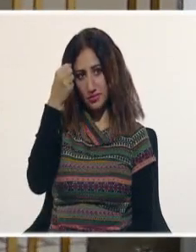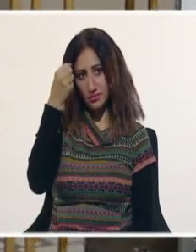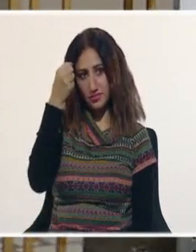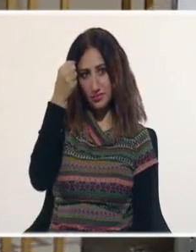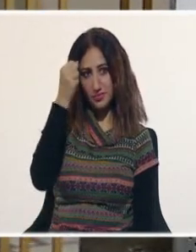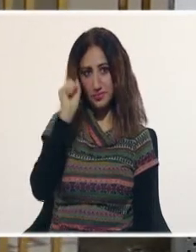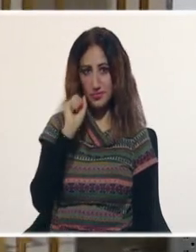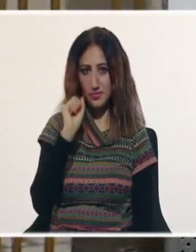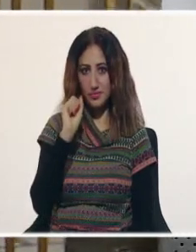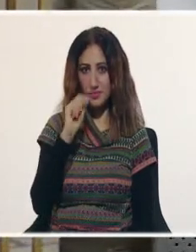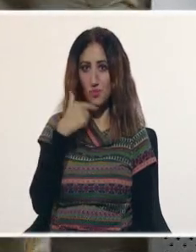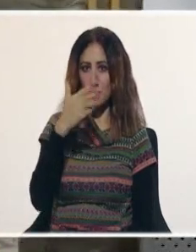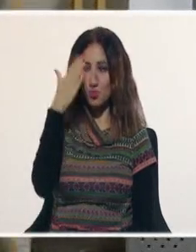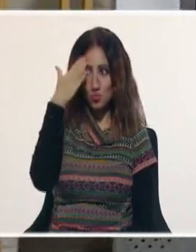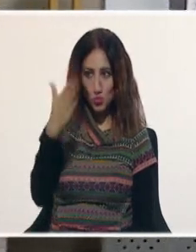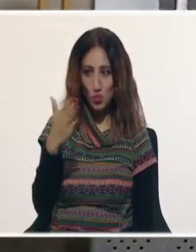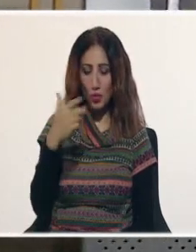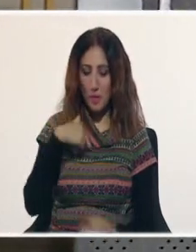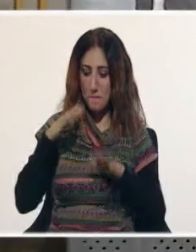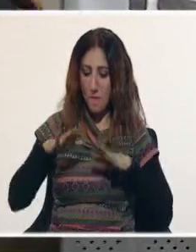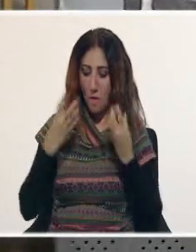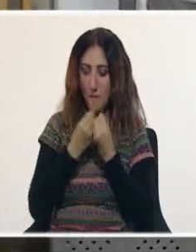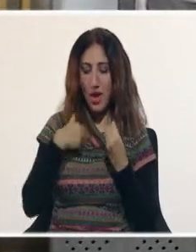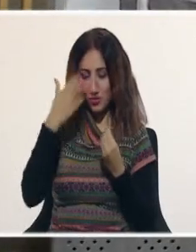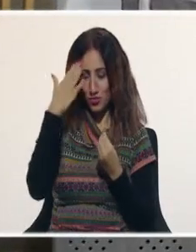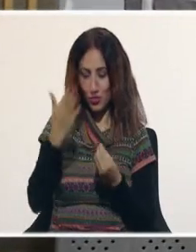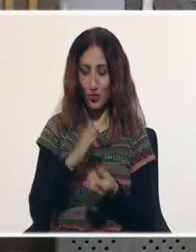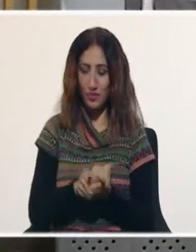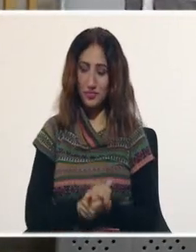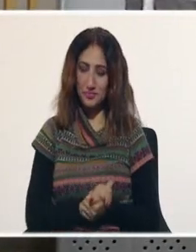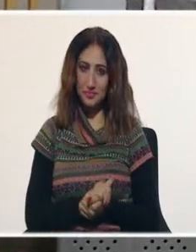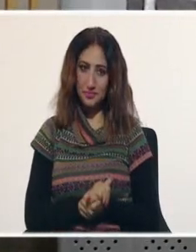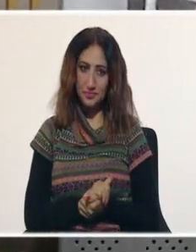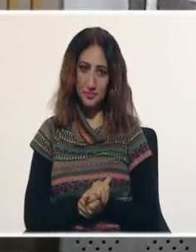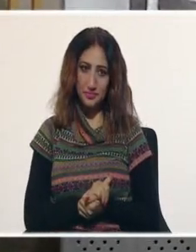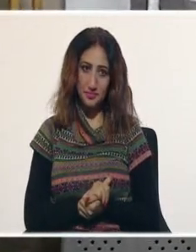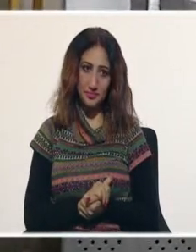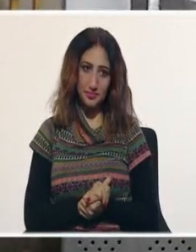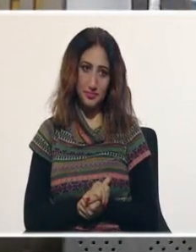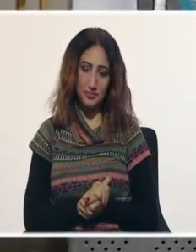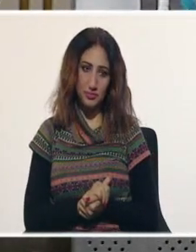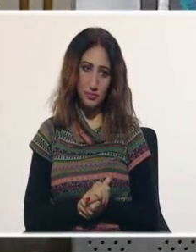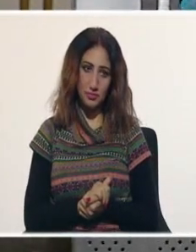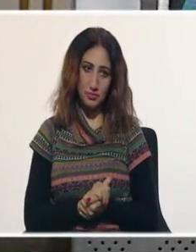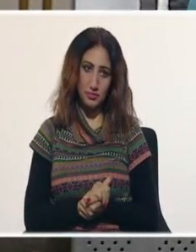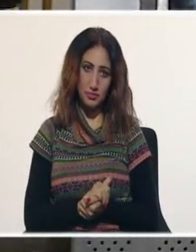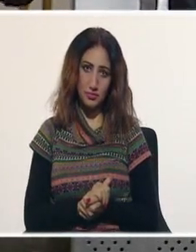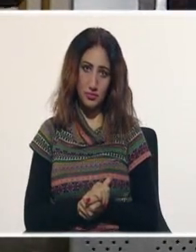ودي تعتبر شكر مني لحضرتك على وجودي معاك. ربنا يخليك. ميرسي. نضار. شكرا.